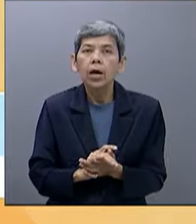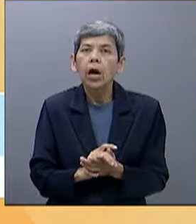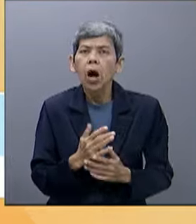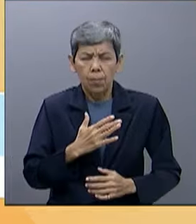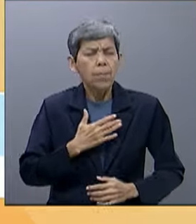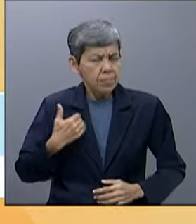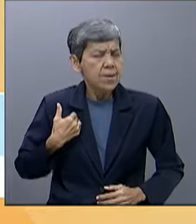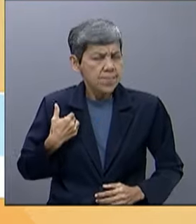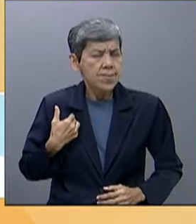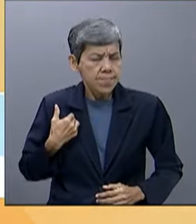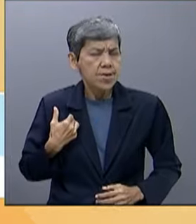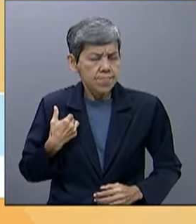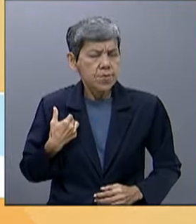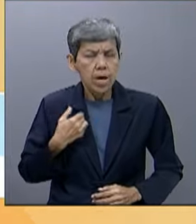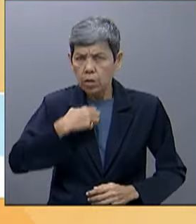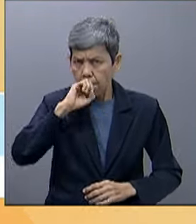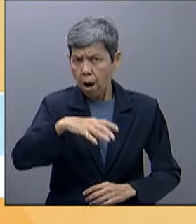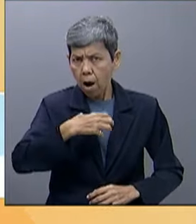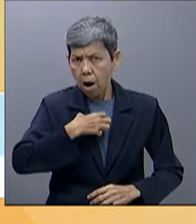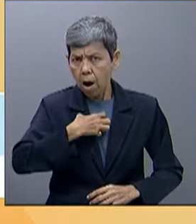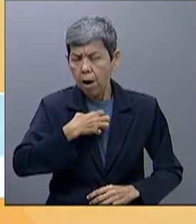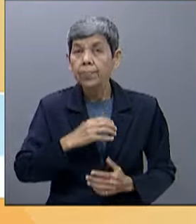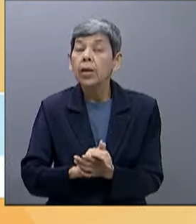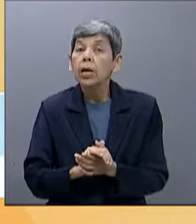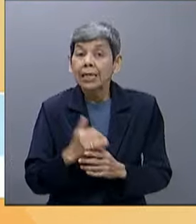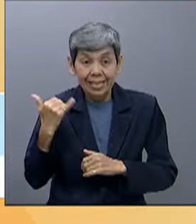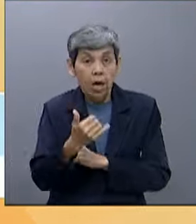ผมมีสิ่งหนึ่งที่อยากบอกนะครับว่าม